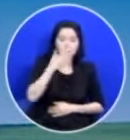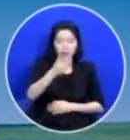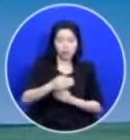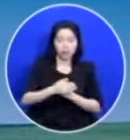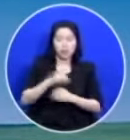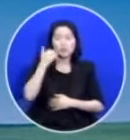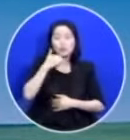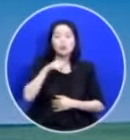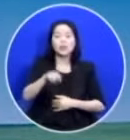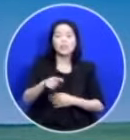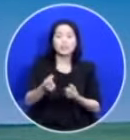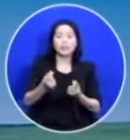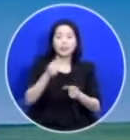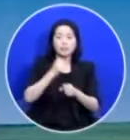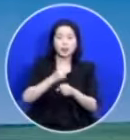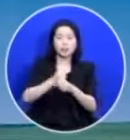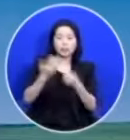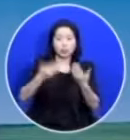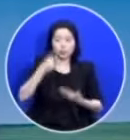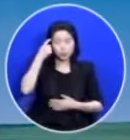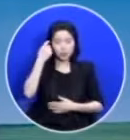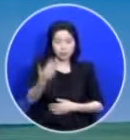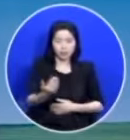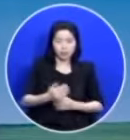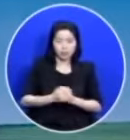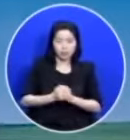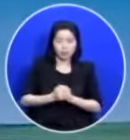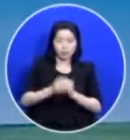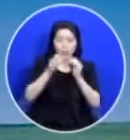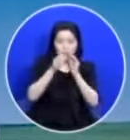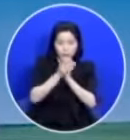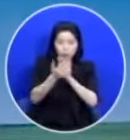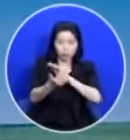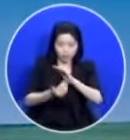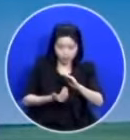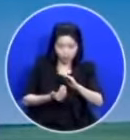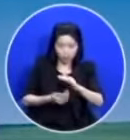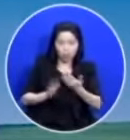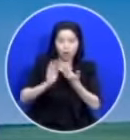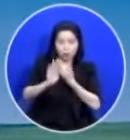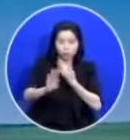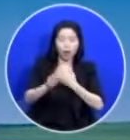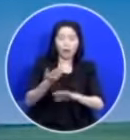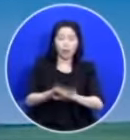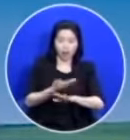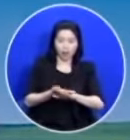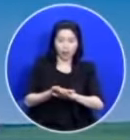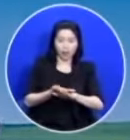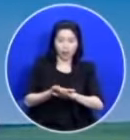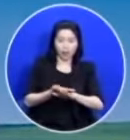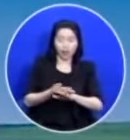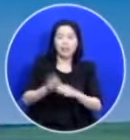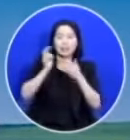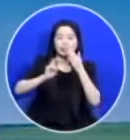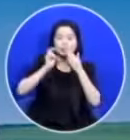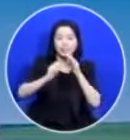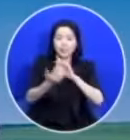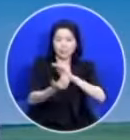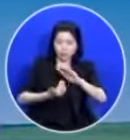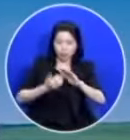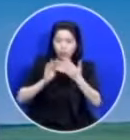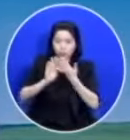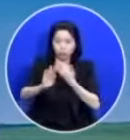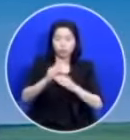누가 그렇게 하는 것일까요 기도하기 전 과 기도한 후에는 다르지요 찬양 전과 찬양